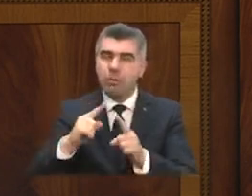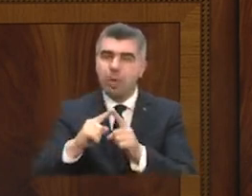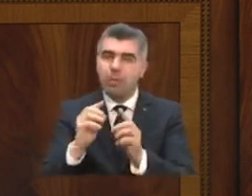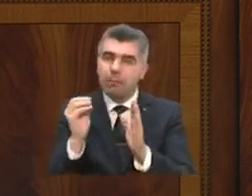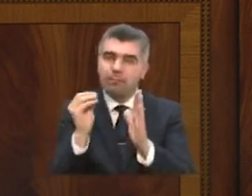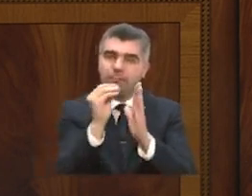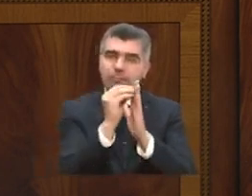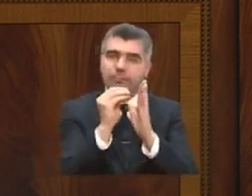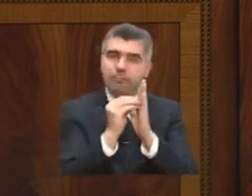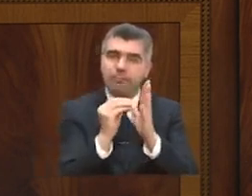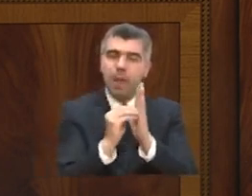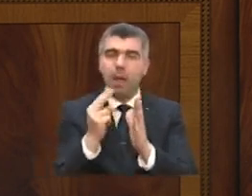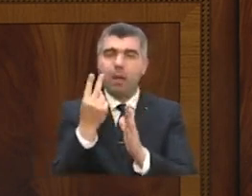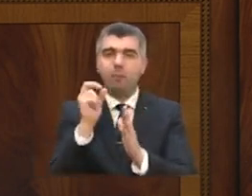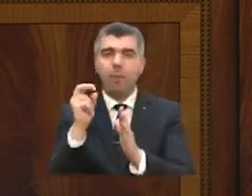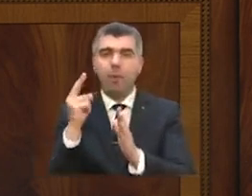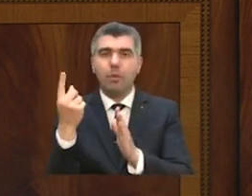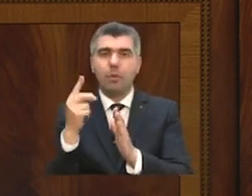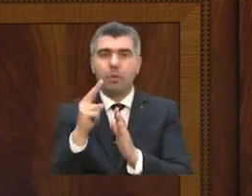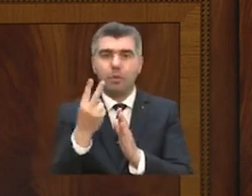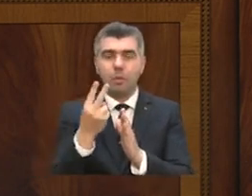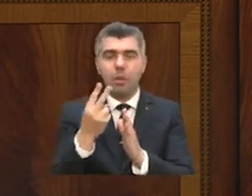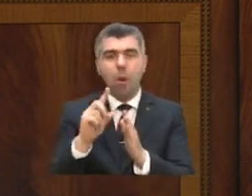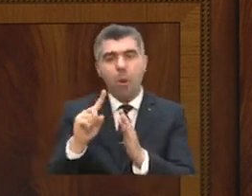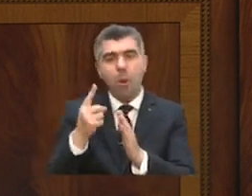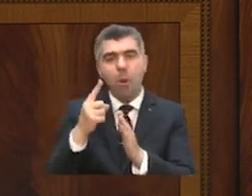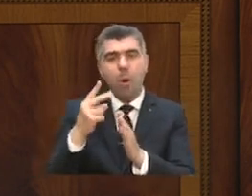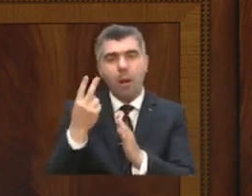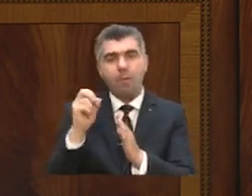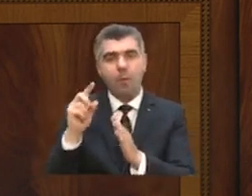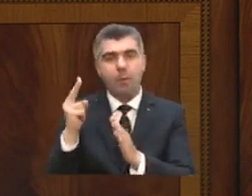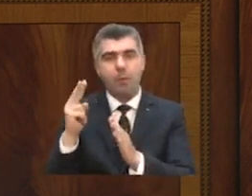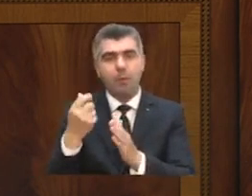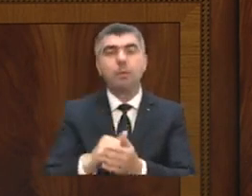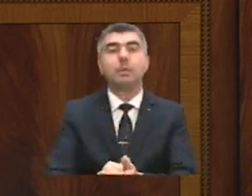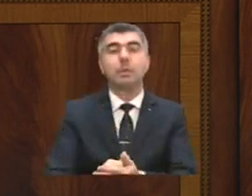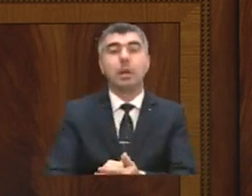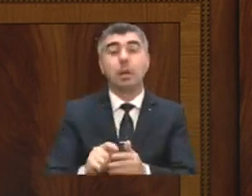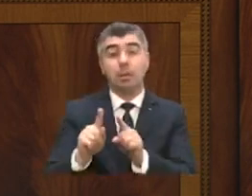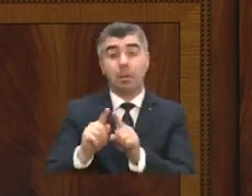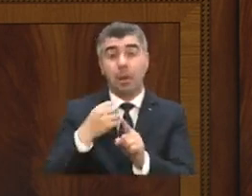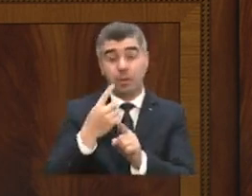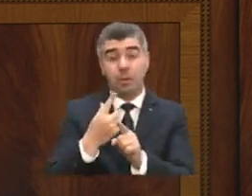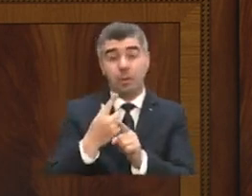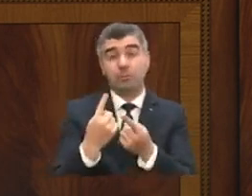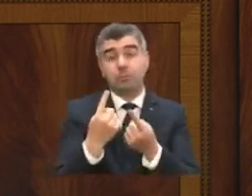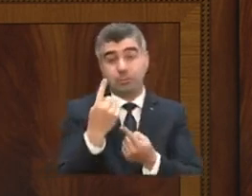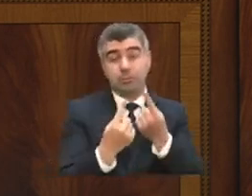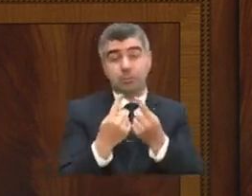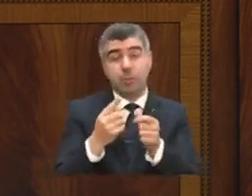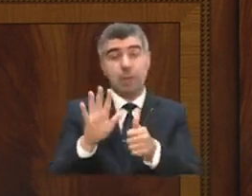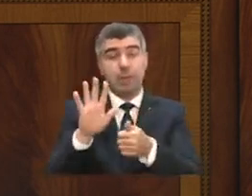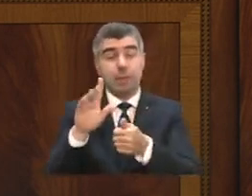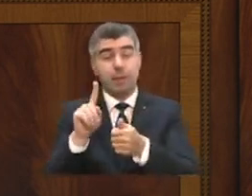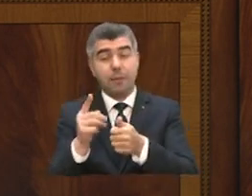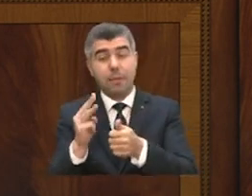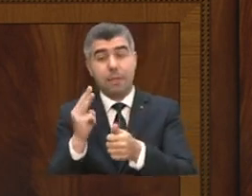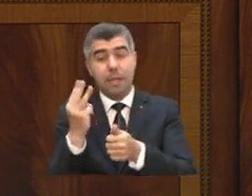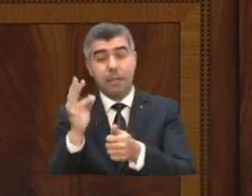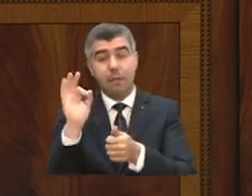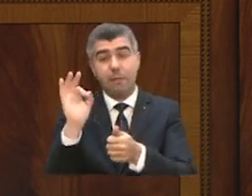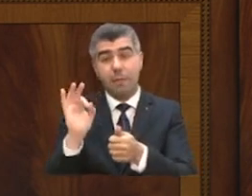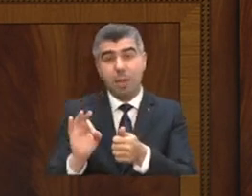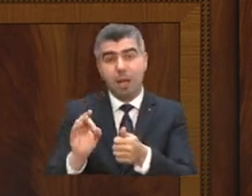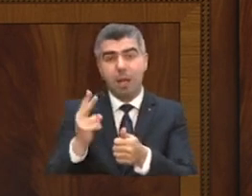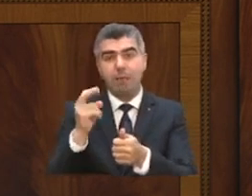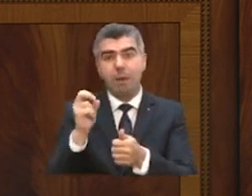2021 وبداية هذه السنة. وهكذا، وبعد تراجع النمو ب 6.3% سنة